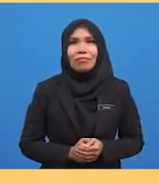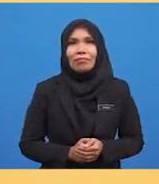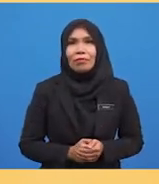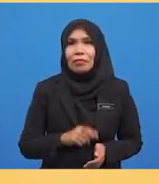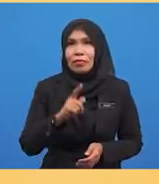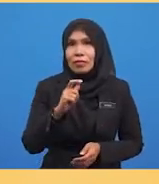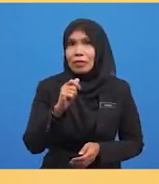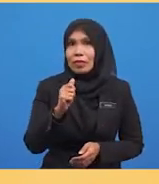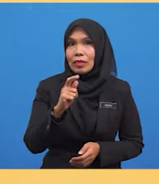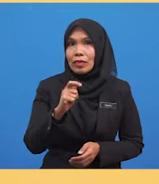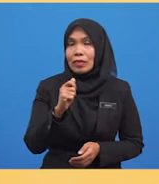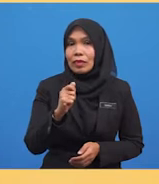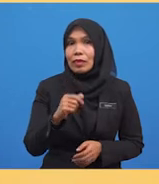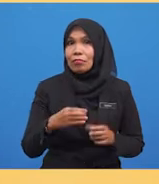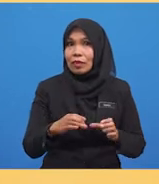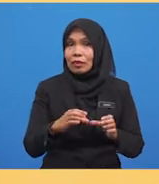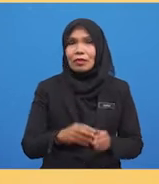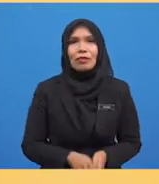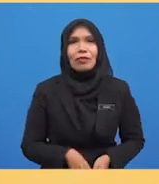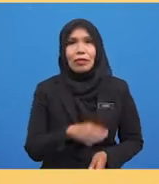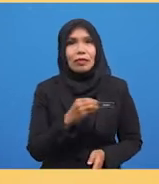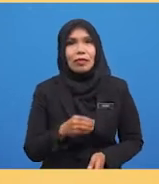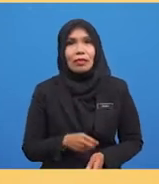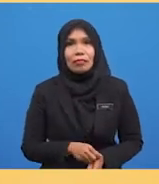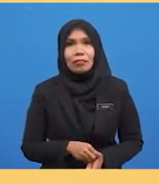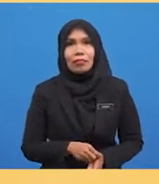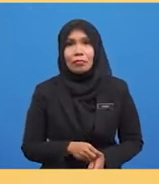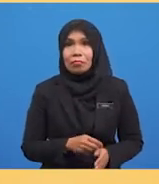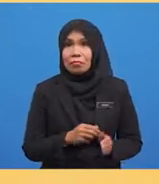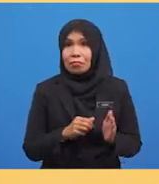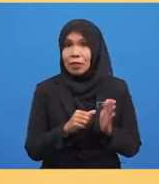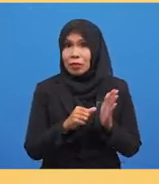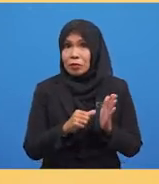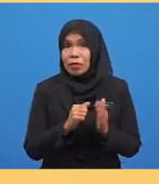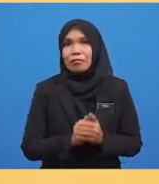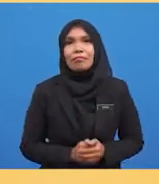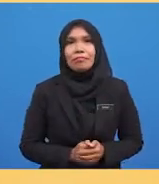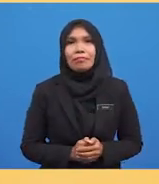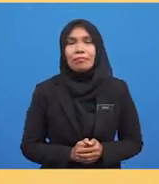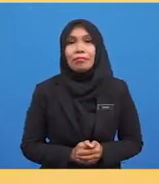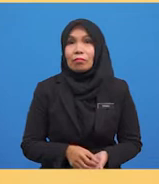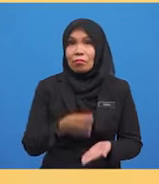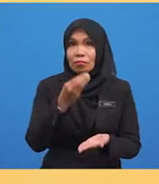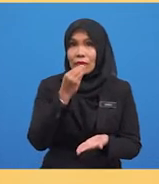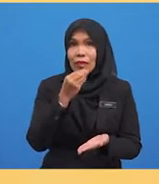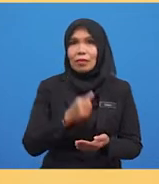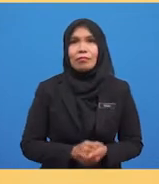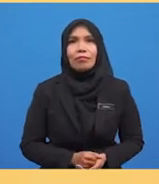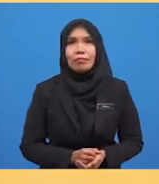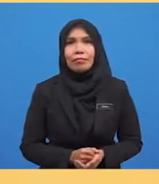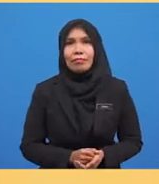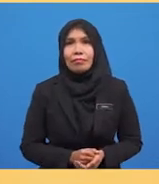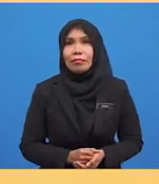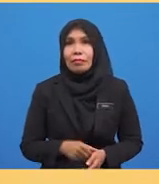ini merupakan majlis santap beradat kebesaran yang diajarkan oleh generasi